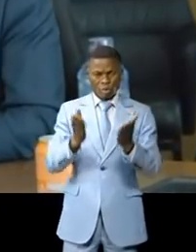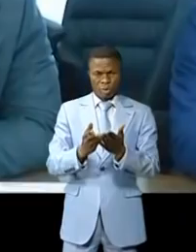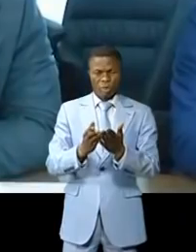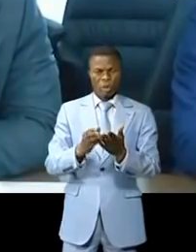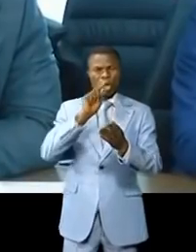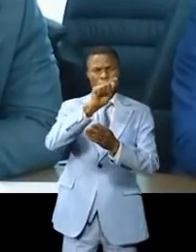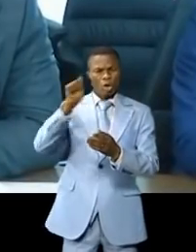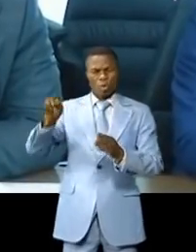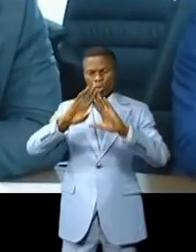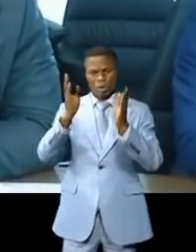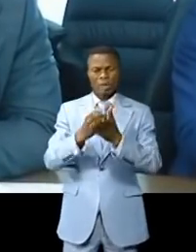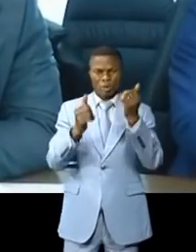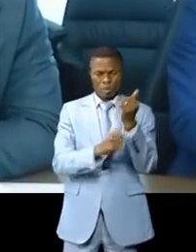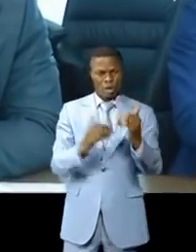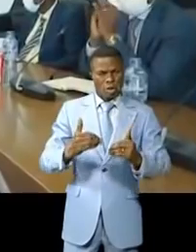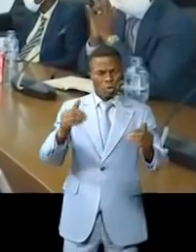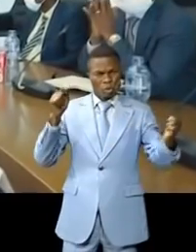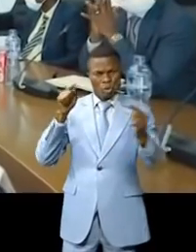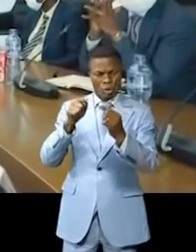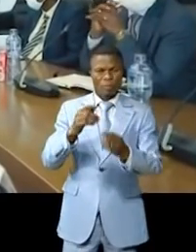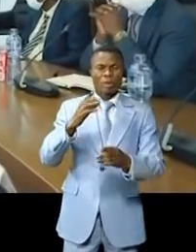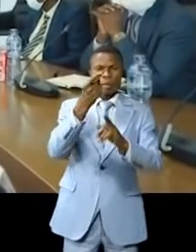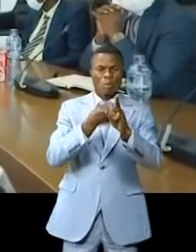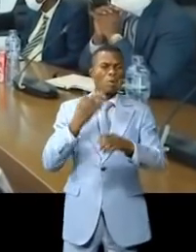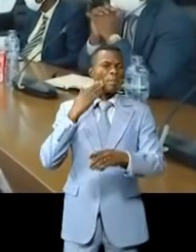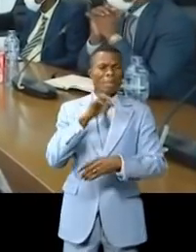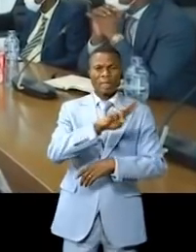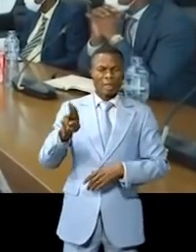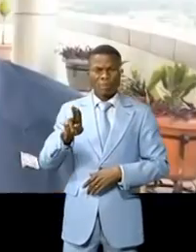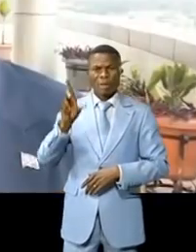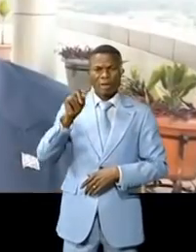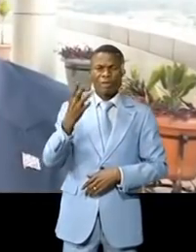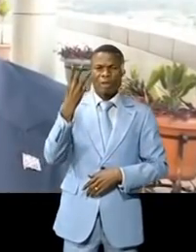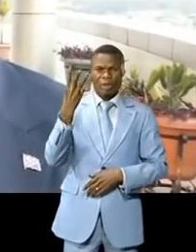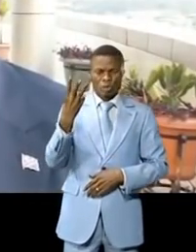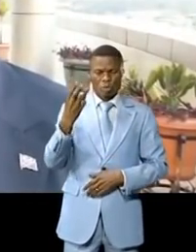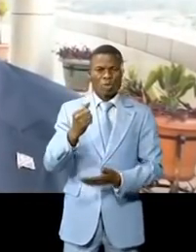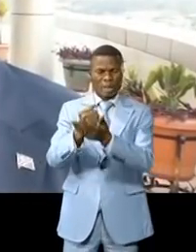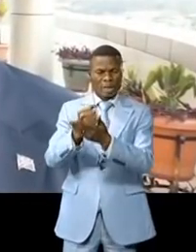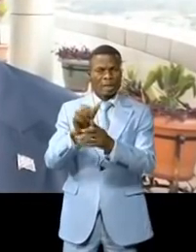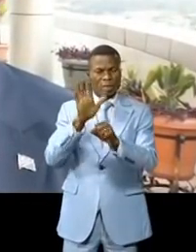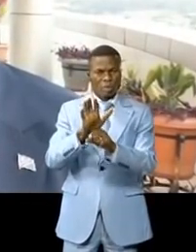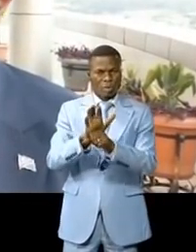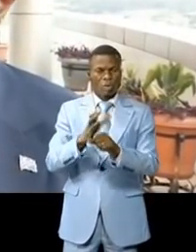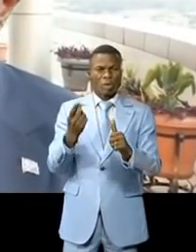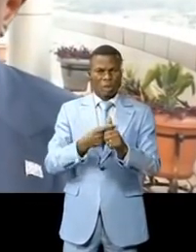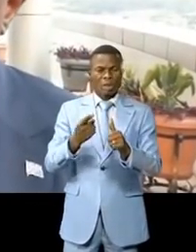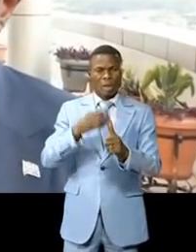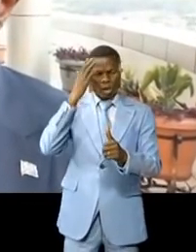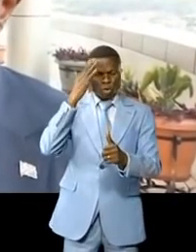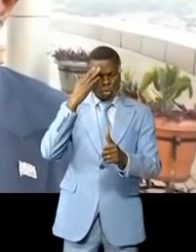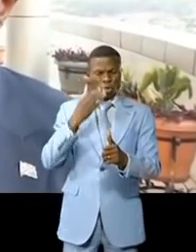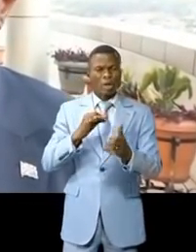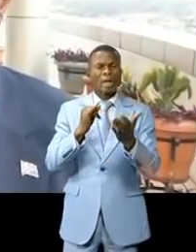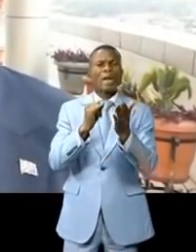recensement général vont aller jusqu'à mai 2023. Ceci va permettre d'une part d'avoir les